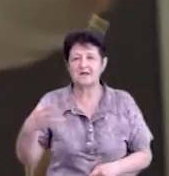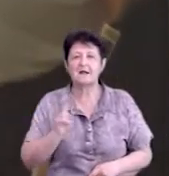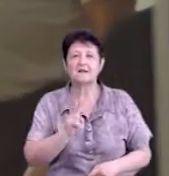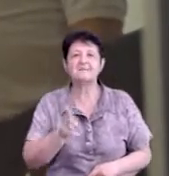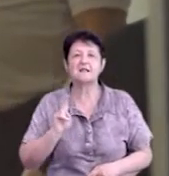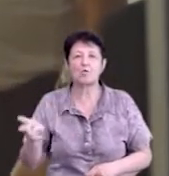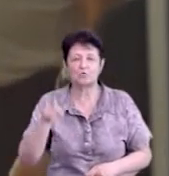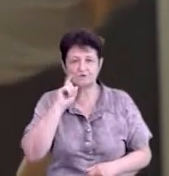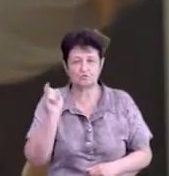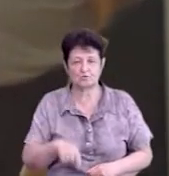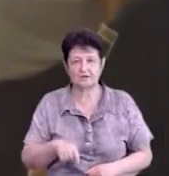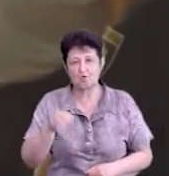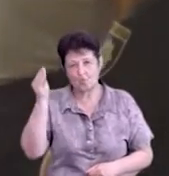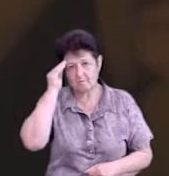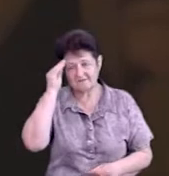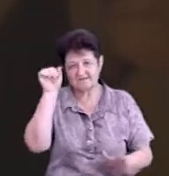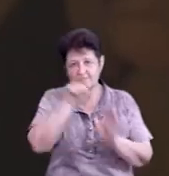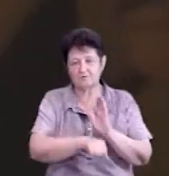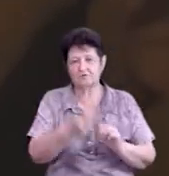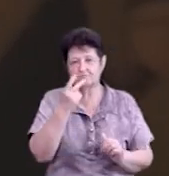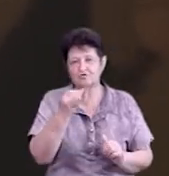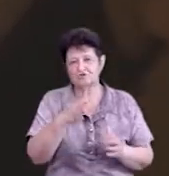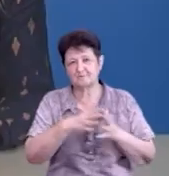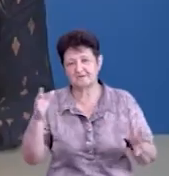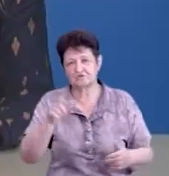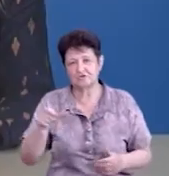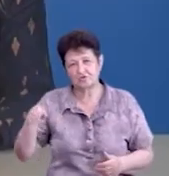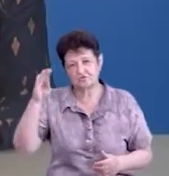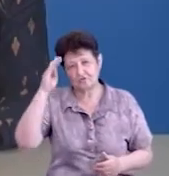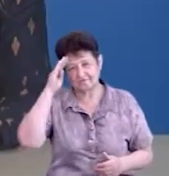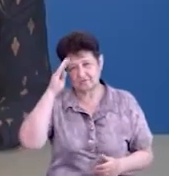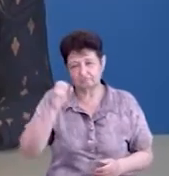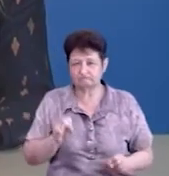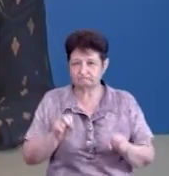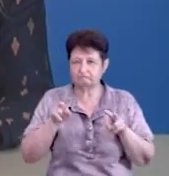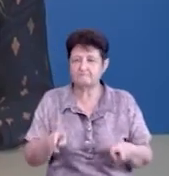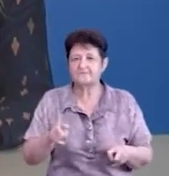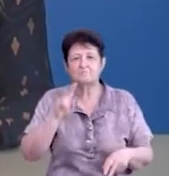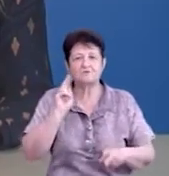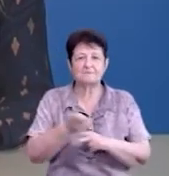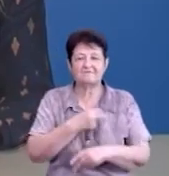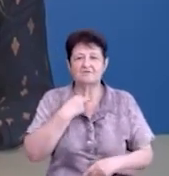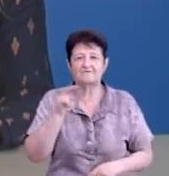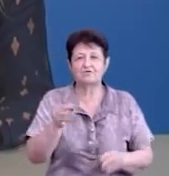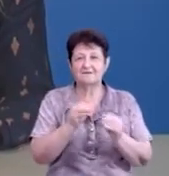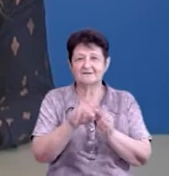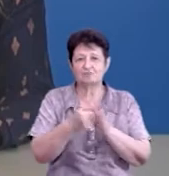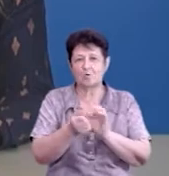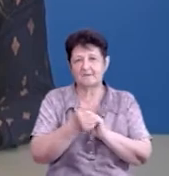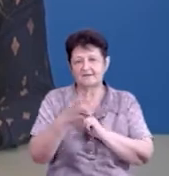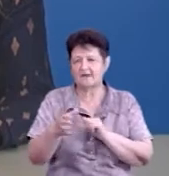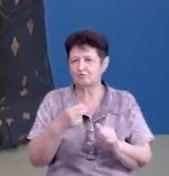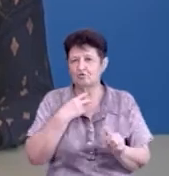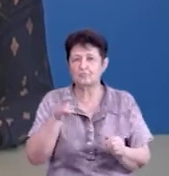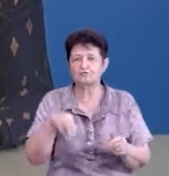Кримінального кодексу України. Умисне вбивство двох чи більше осіб. Чоловіку загрожує позбавлення волі на строк від 10 до 15 років або